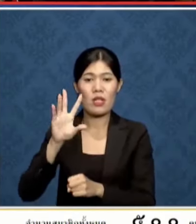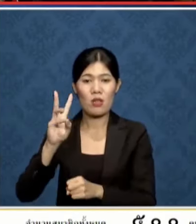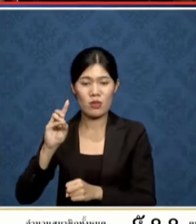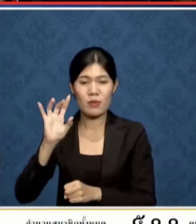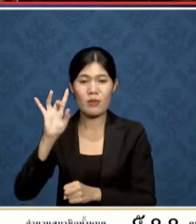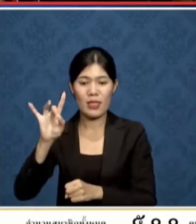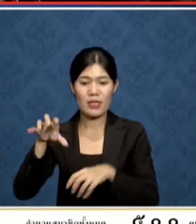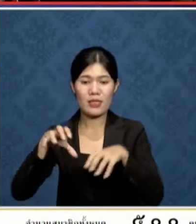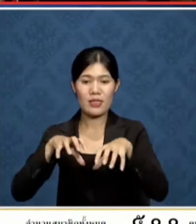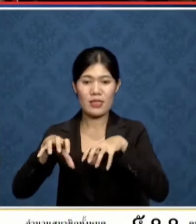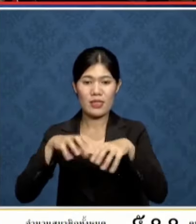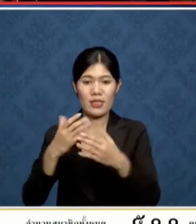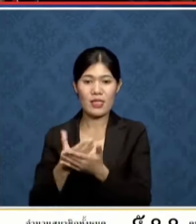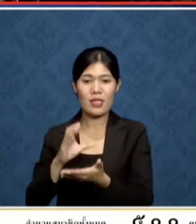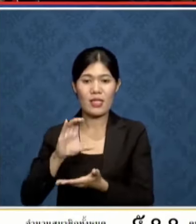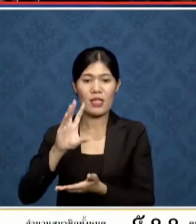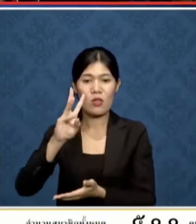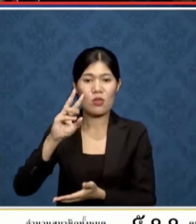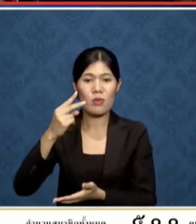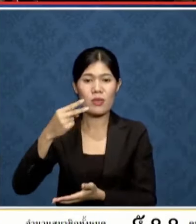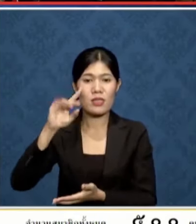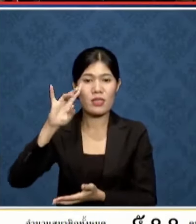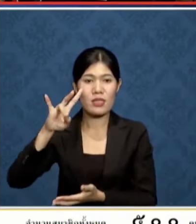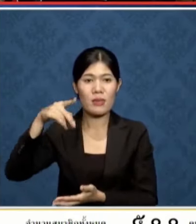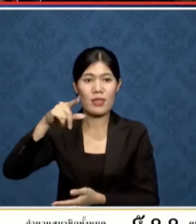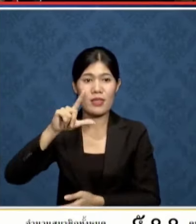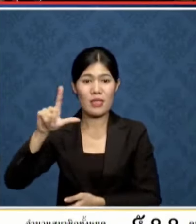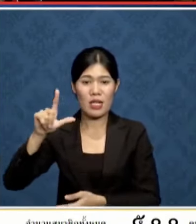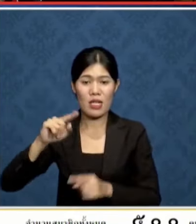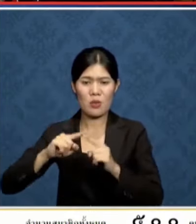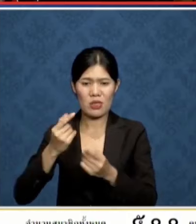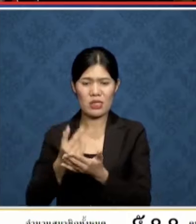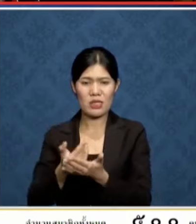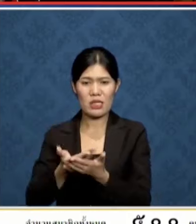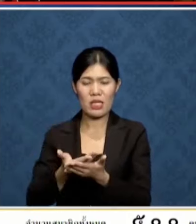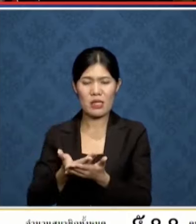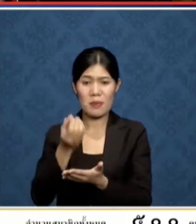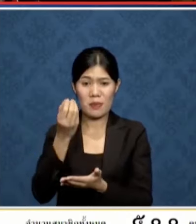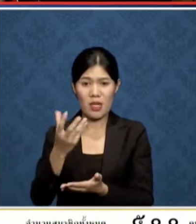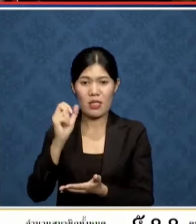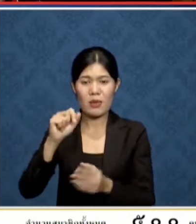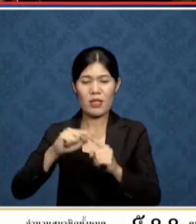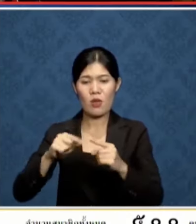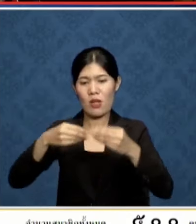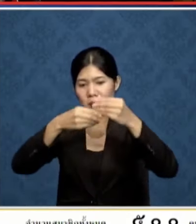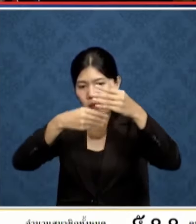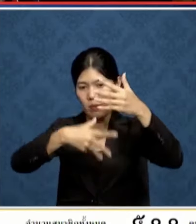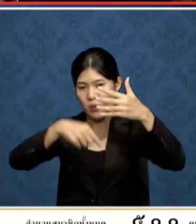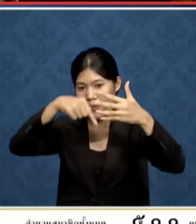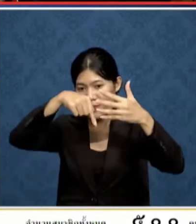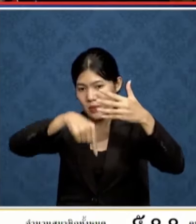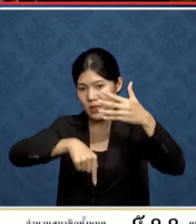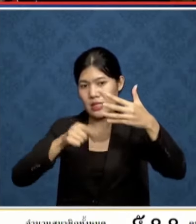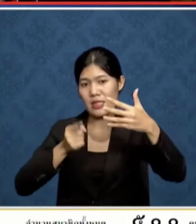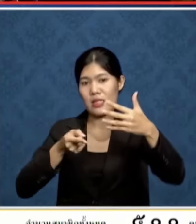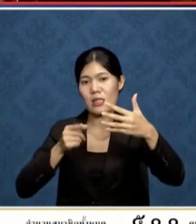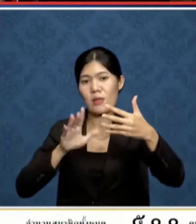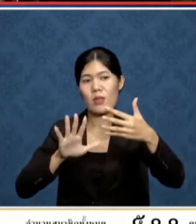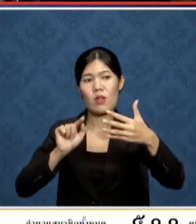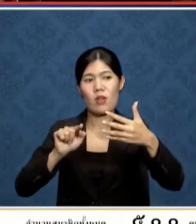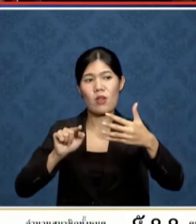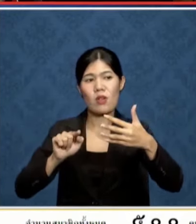งบประมาณทั้งสิ้น 6,000ล้านบาทครับดูเหมือนว่างบเยอะนะครับแต่เข้าไปดูรายละเอียดจริงๆนะครับเป็นงบของสำนักงานประกสังคมไปแล้ว